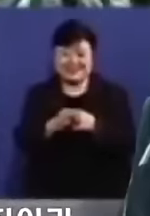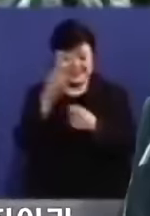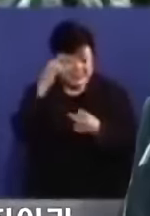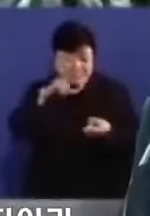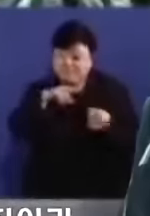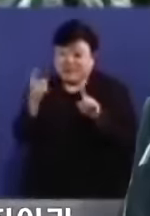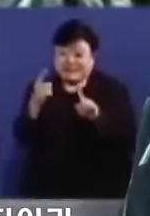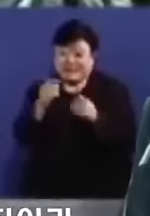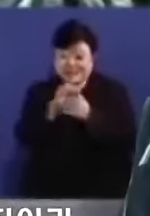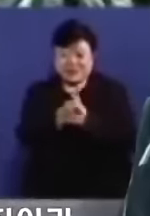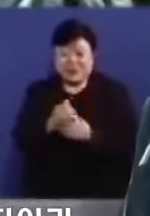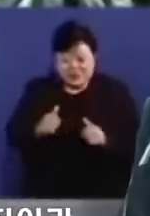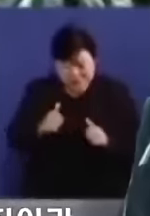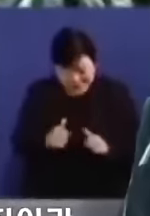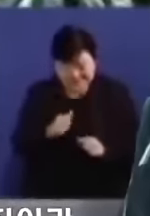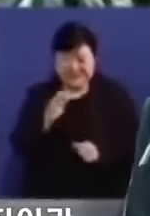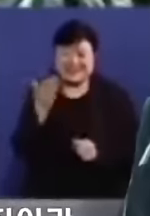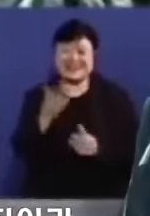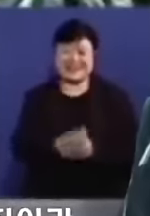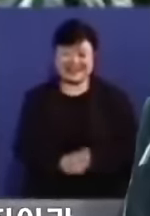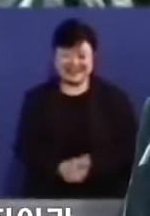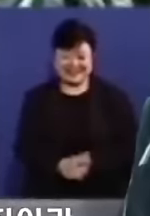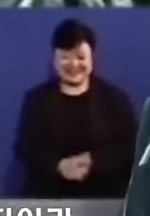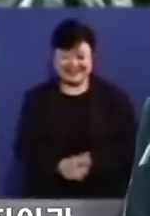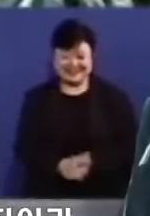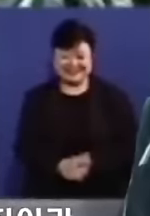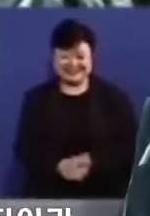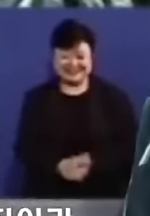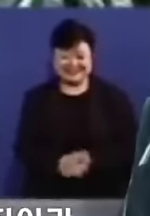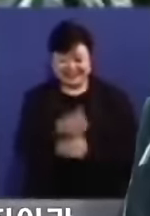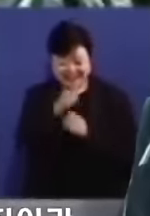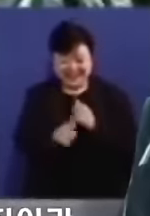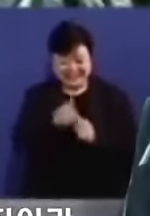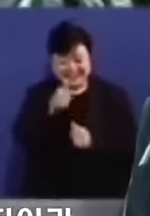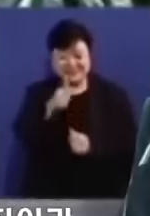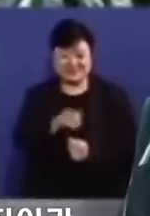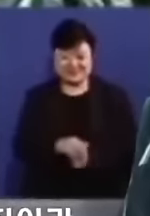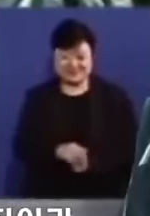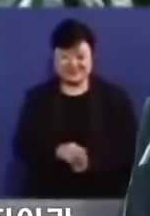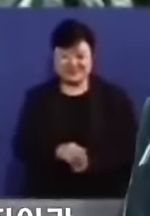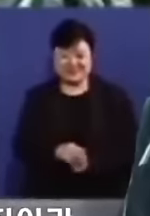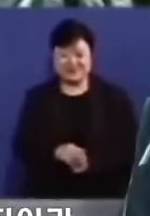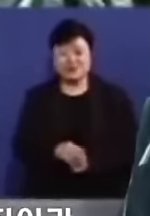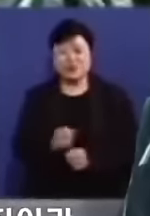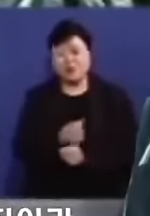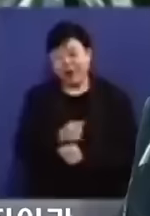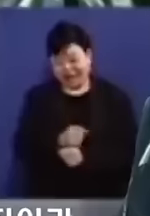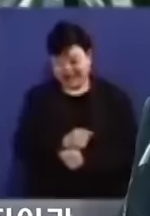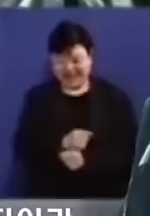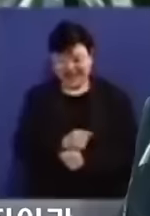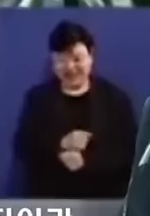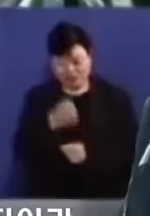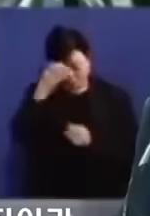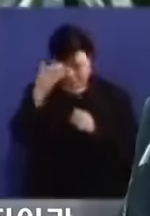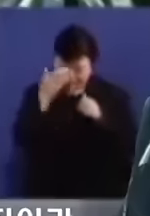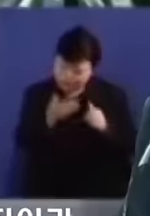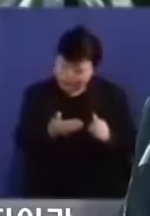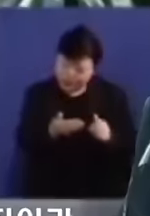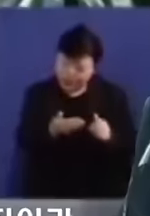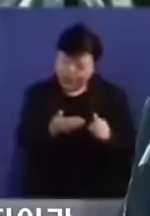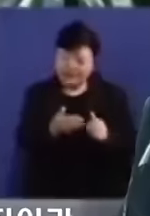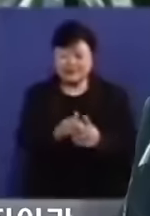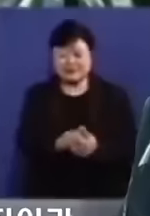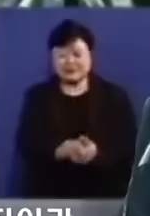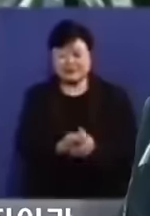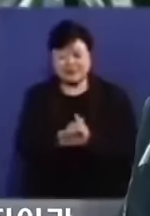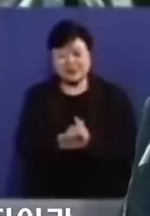정신을 바짝 데리고 기도한단 말입니다. 그러니 하나님이 얼마나 입장이 곤란합니까? 고난을